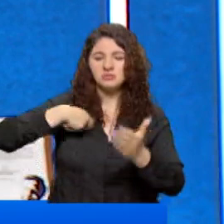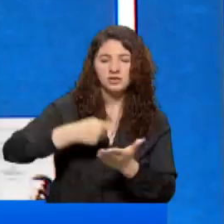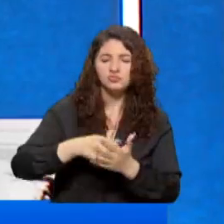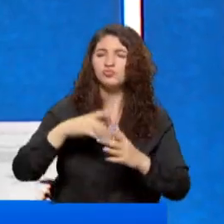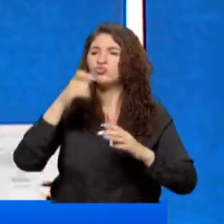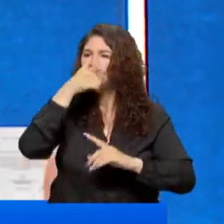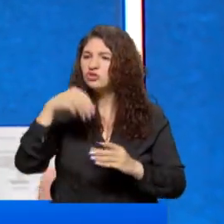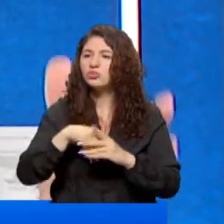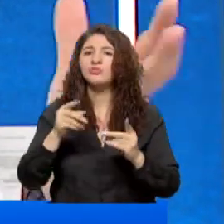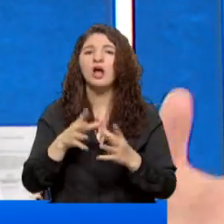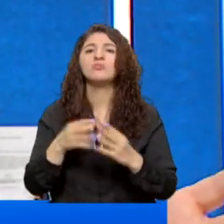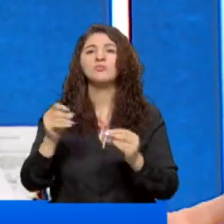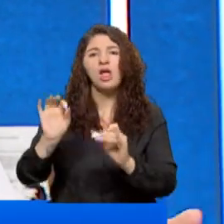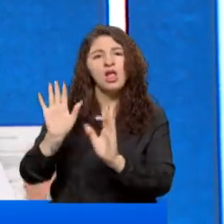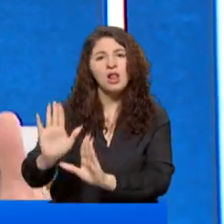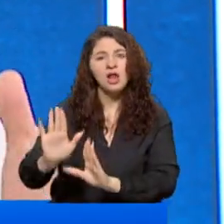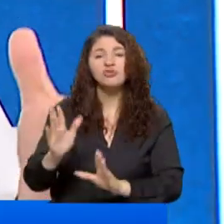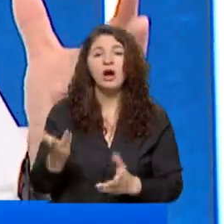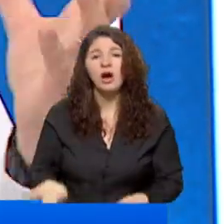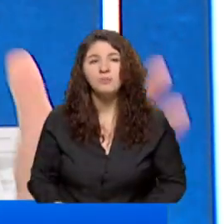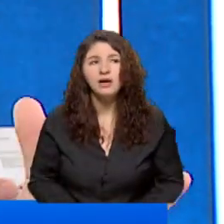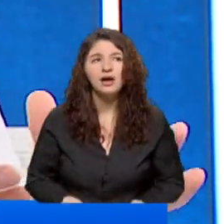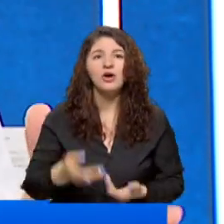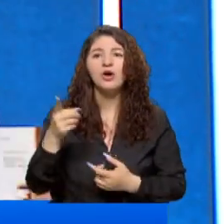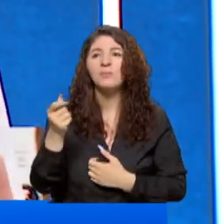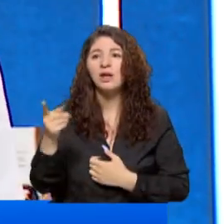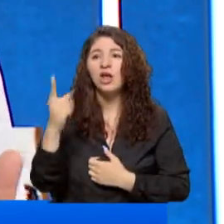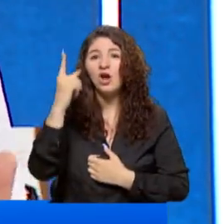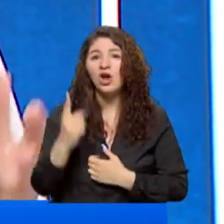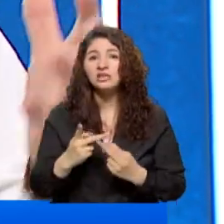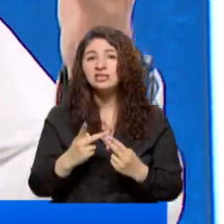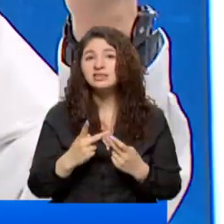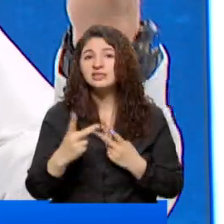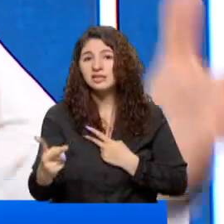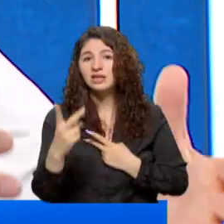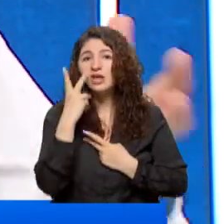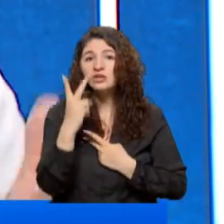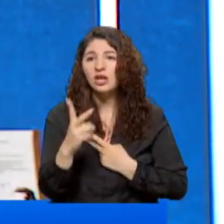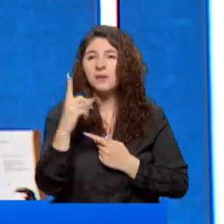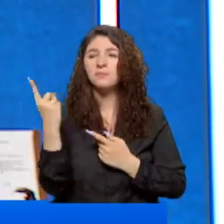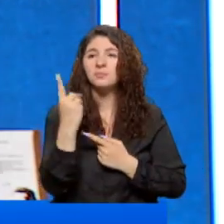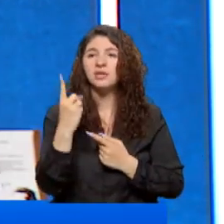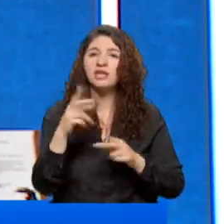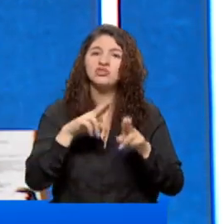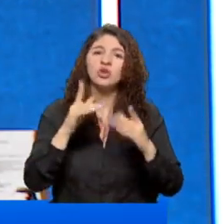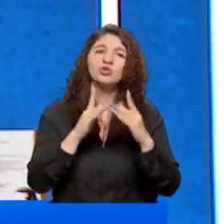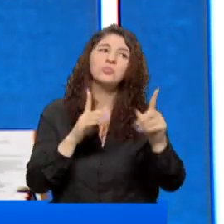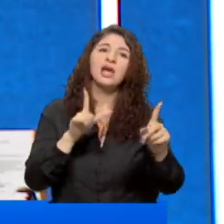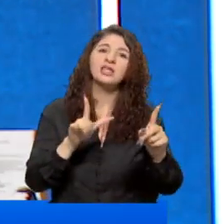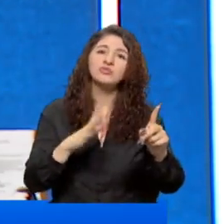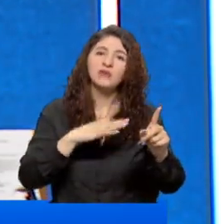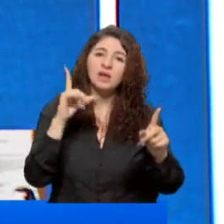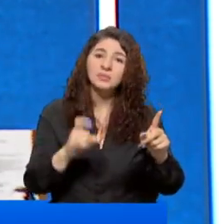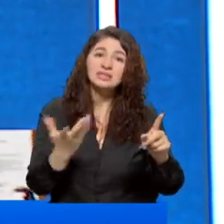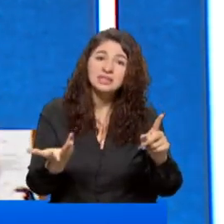yapılması ülkemiz için bunlar gitmeyecek burada kalacak şeyler ama o paraları öncelik sırasında bir tane daha Çanakkale Köprüsü